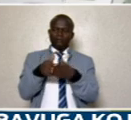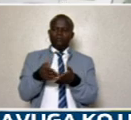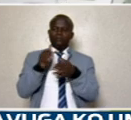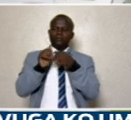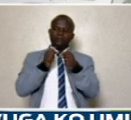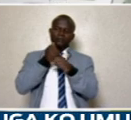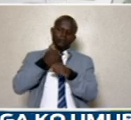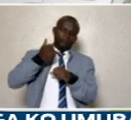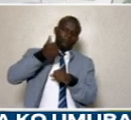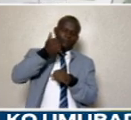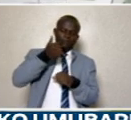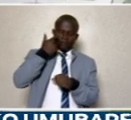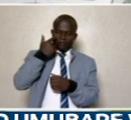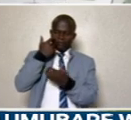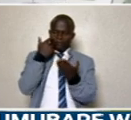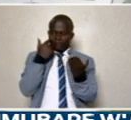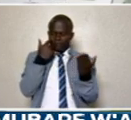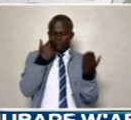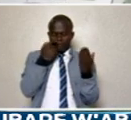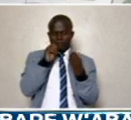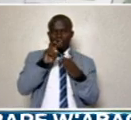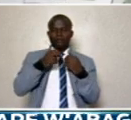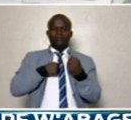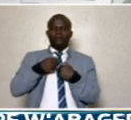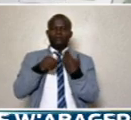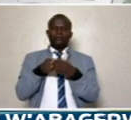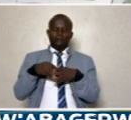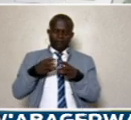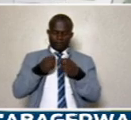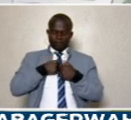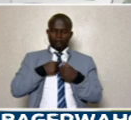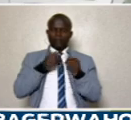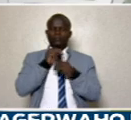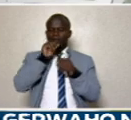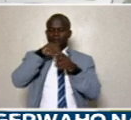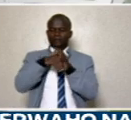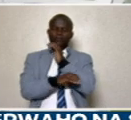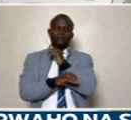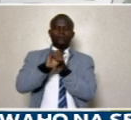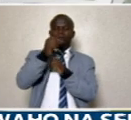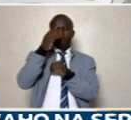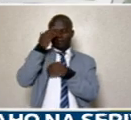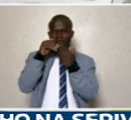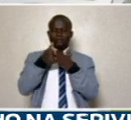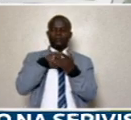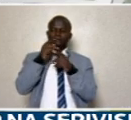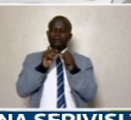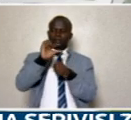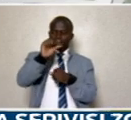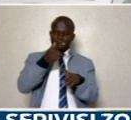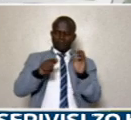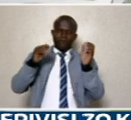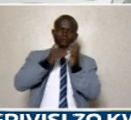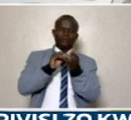umwaka ku wundi mwagiye mubikurikira kuri za televiziyo zanyu, ku buryo u Rwanda n'ubundi ntago ruza muri ibyo bihugu bya mbere kubera ko gifite abaturage bake,